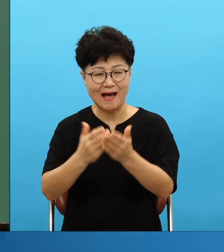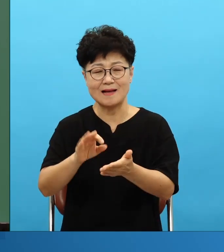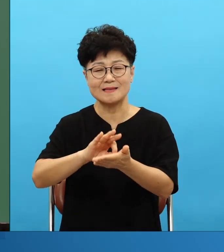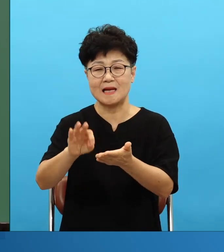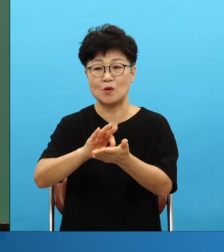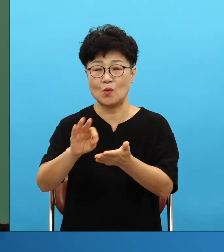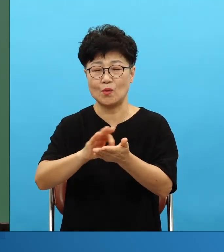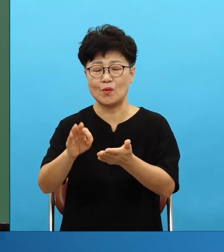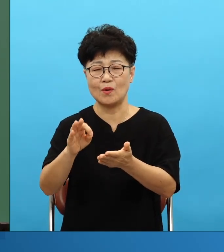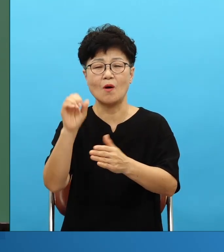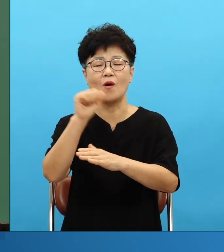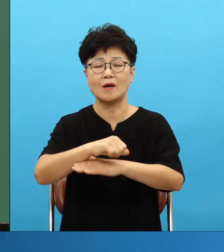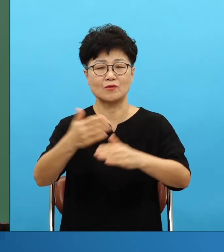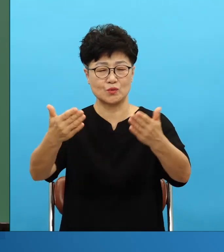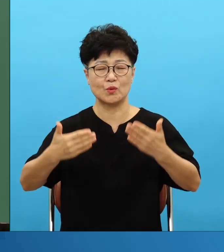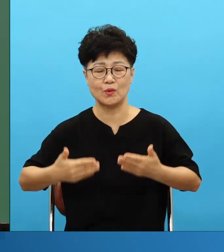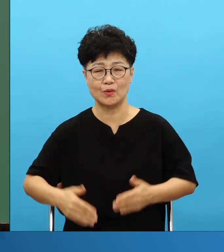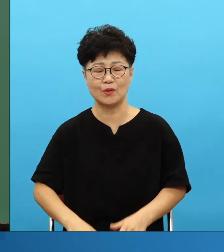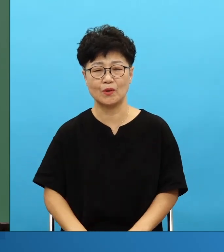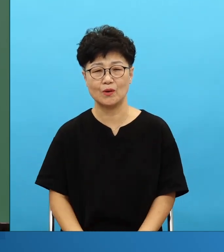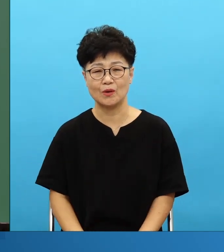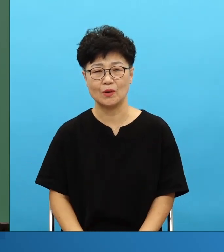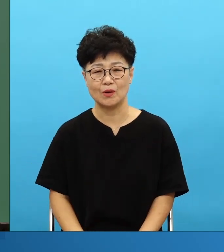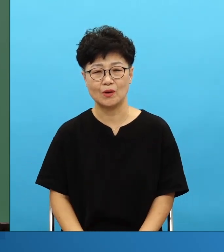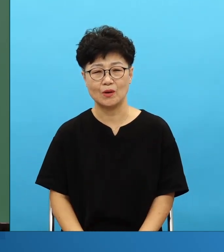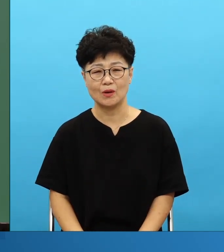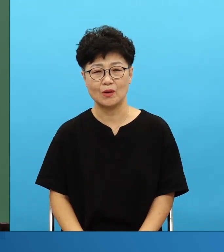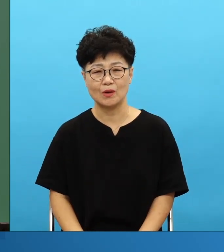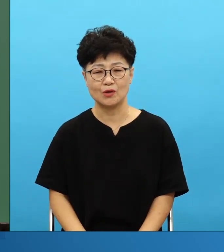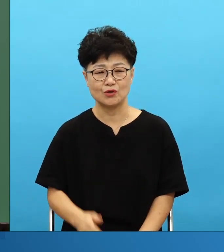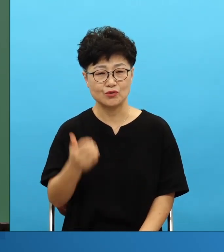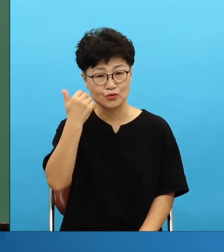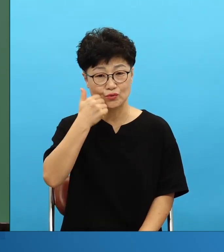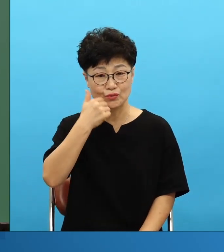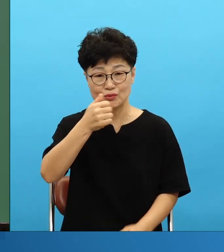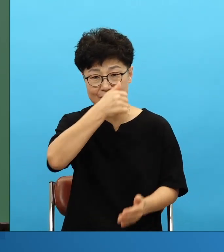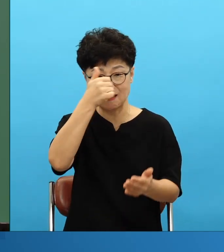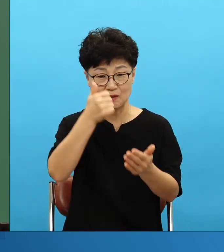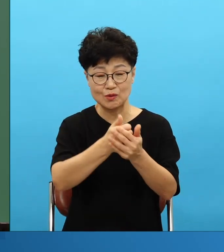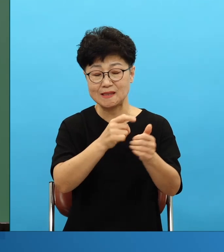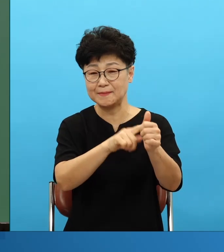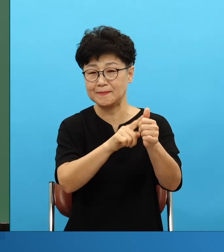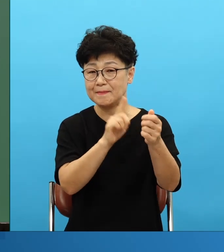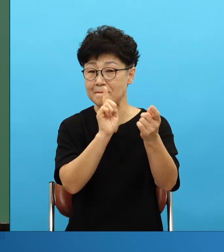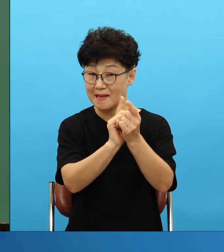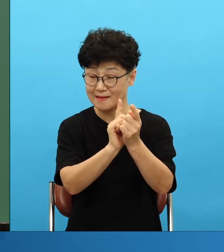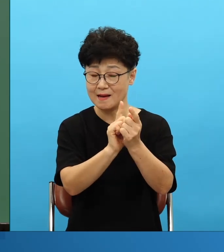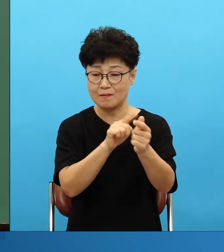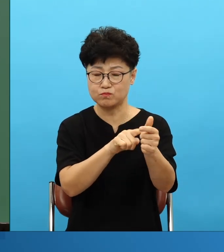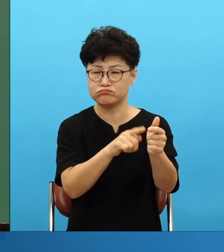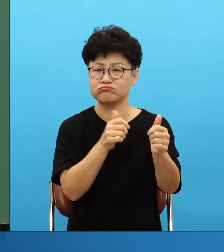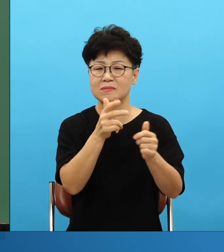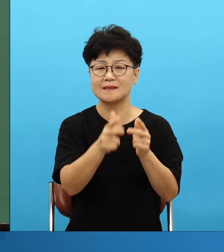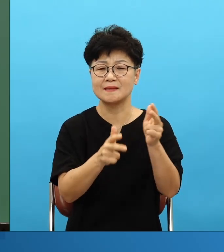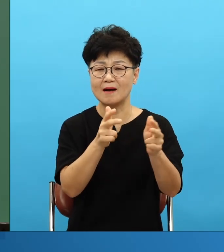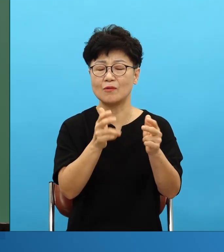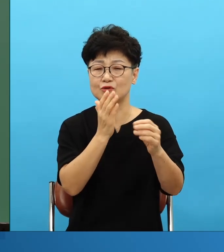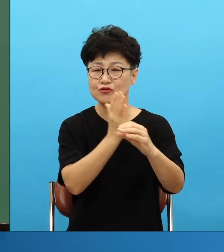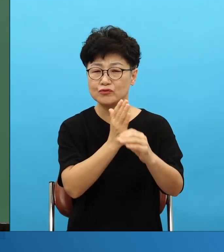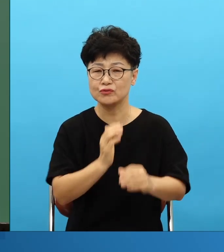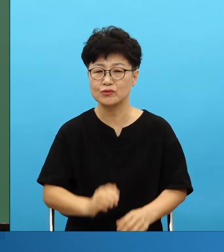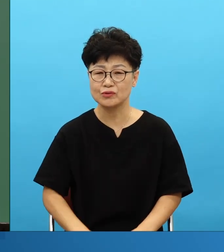assembly halls? And he said, fully use it. 거기서 저 장모님 한 분 만났는데 이분은 사업하는 분이에요. I also met an elder there, and he was a